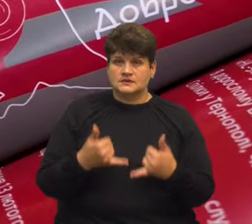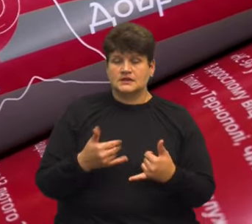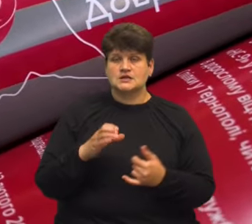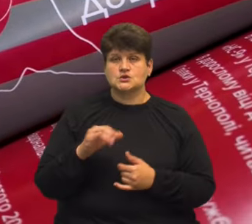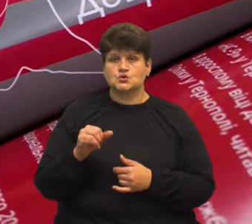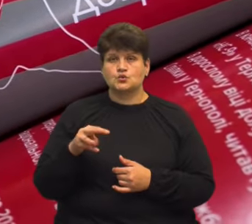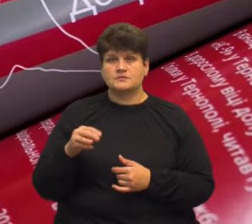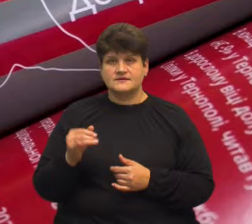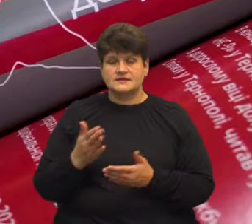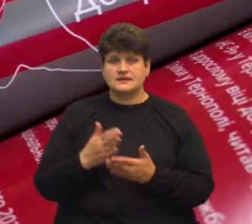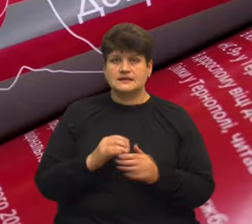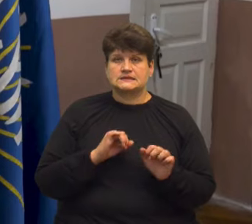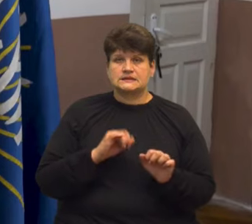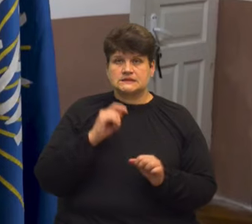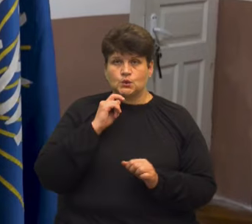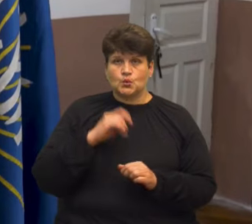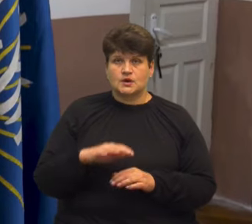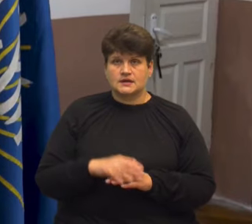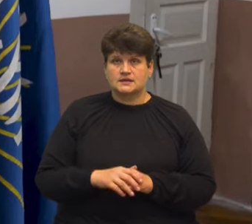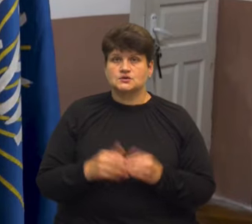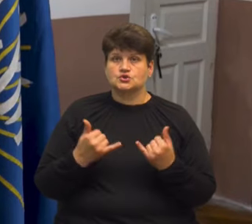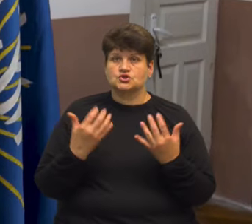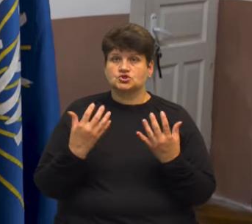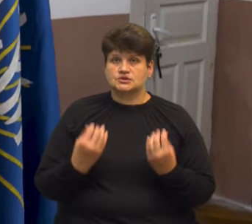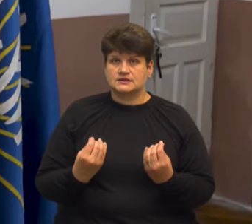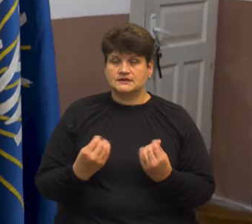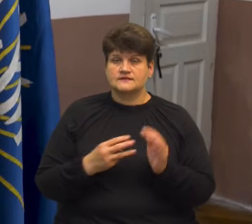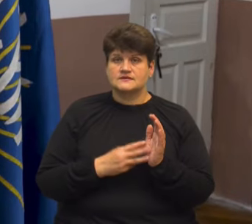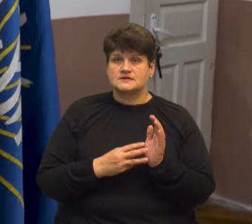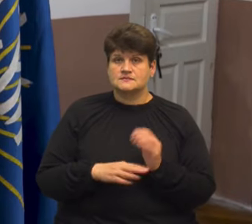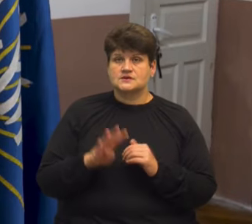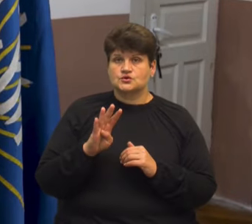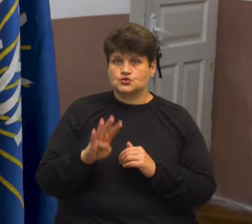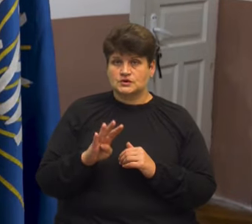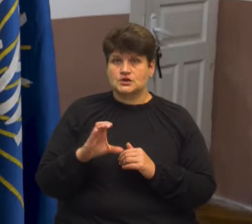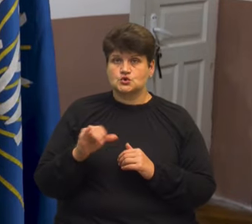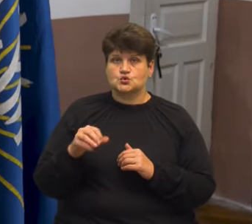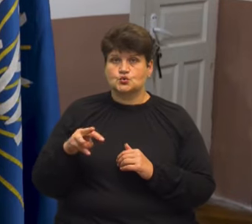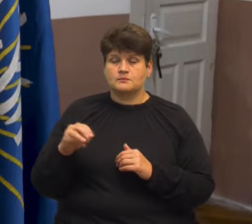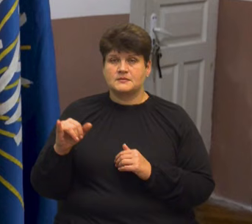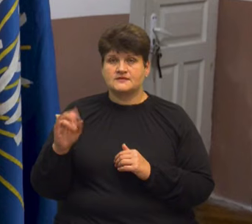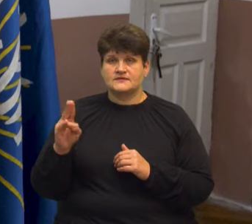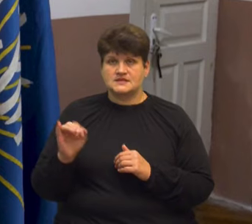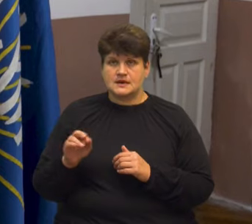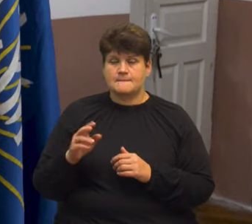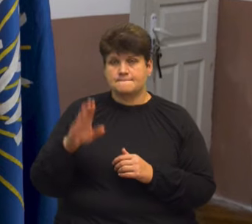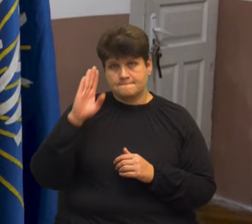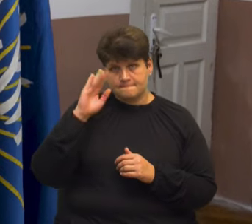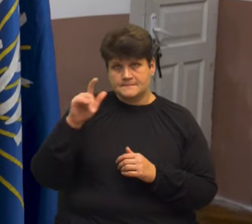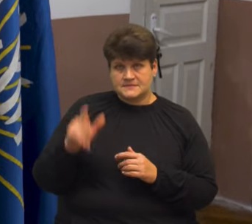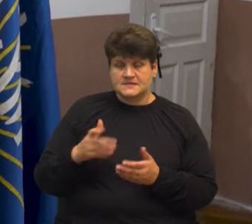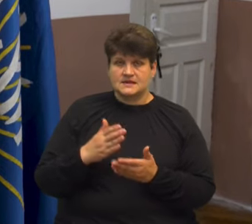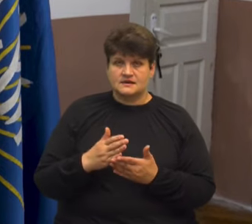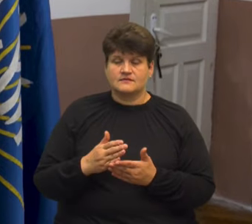на захист України. На сьогоднішній день 84 сумівця-бійця служать в лавах Збройних